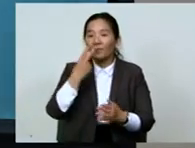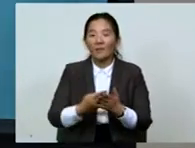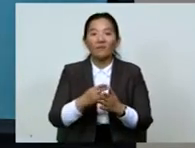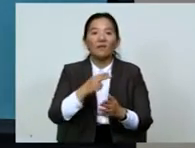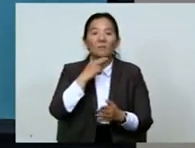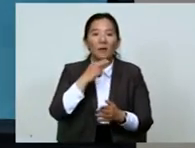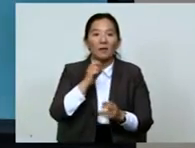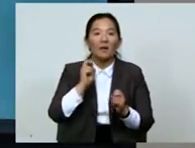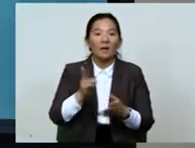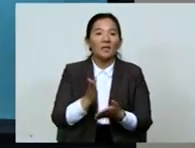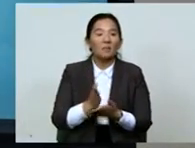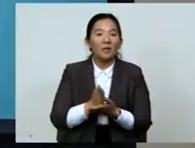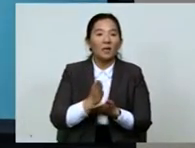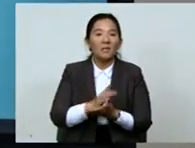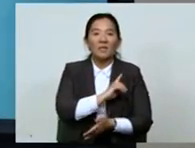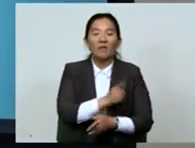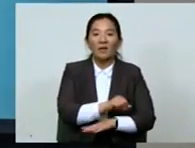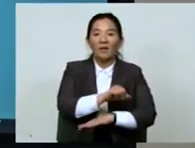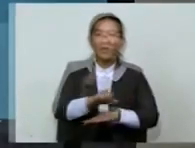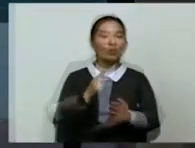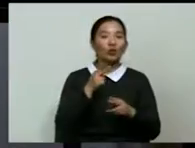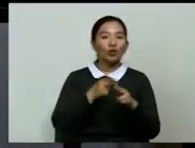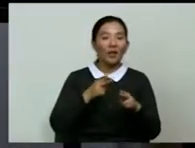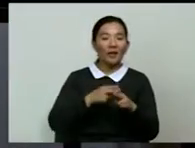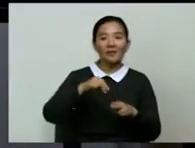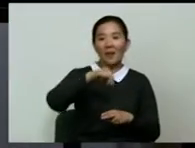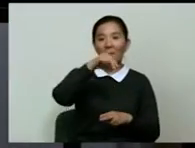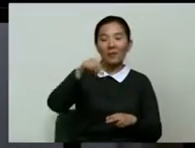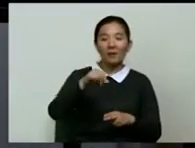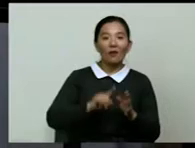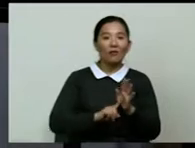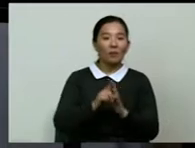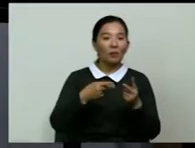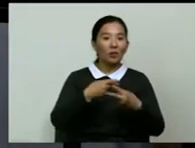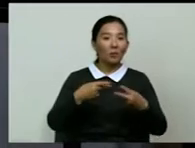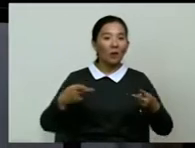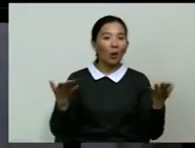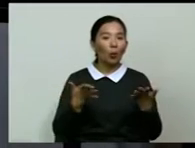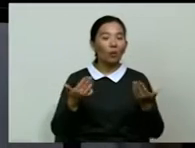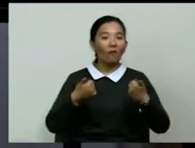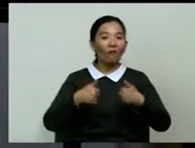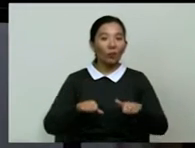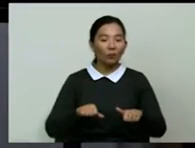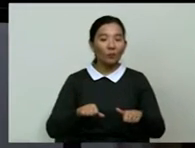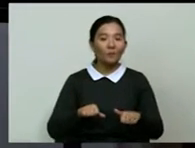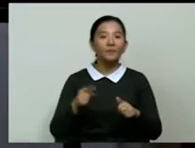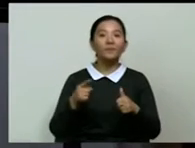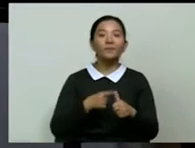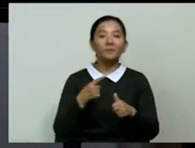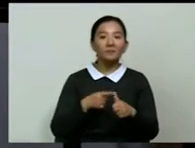железными опилками. И мы видели, что железные опилки начали принимать какую-то форму.